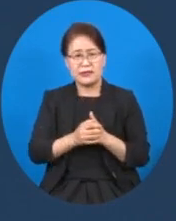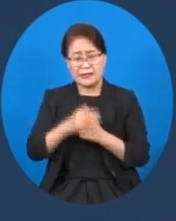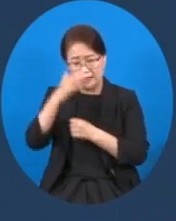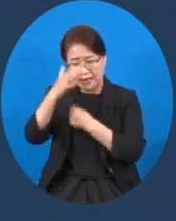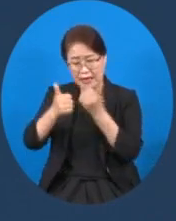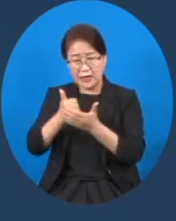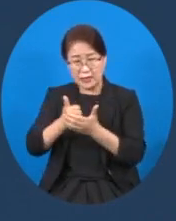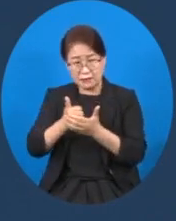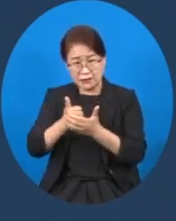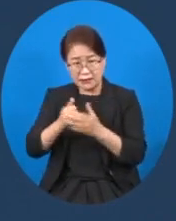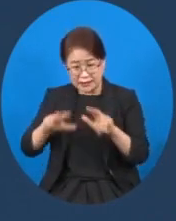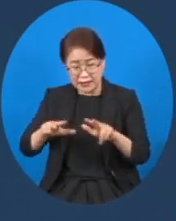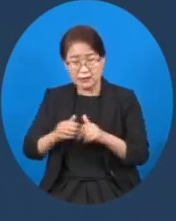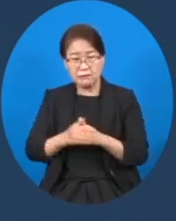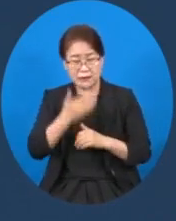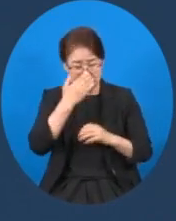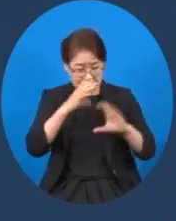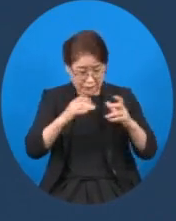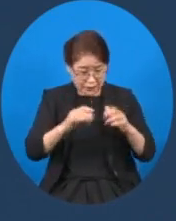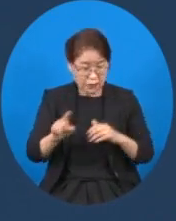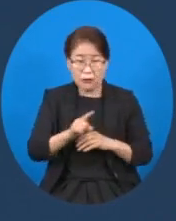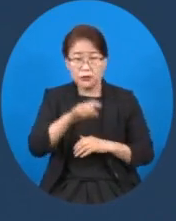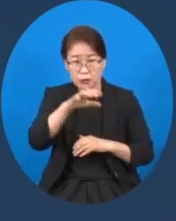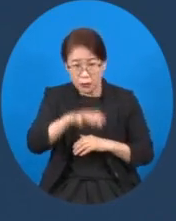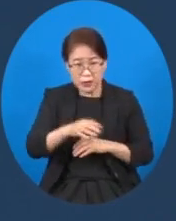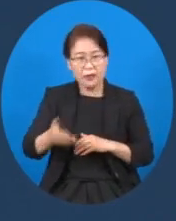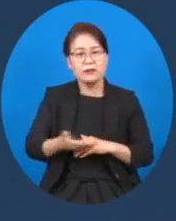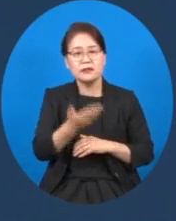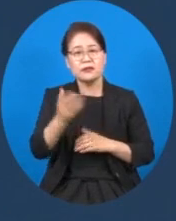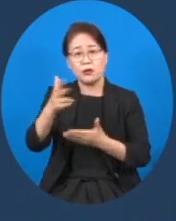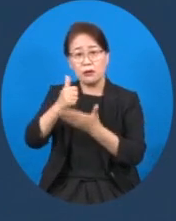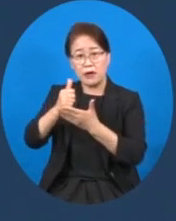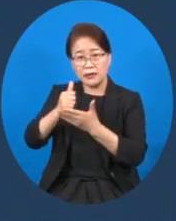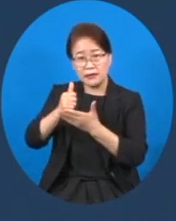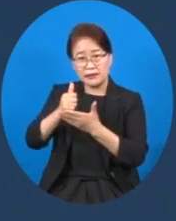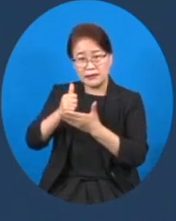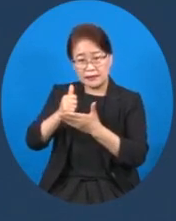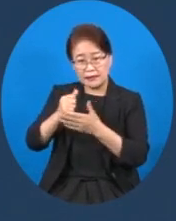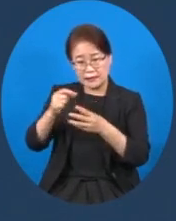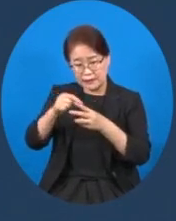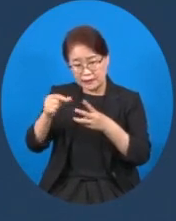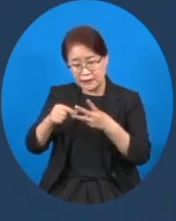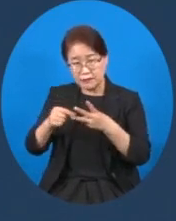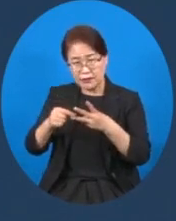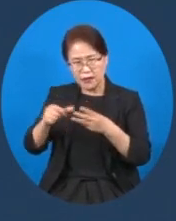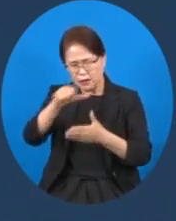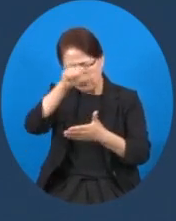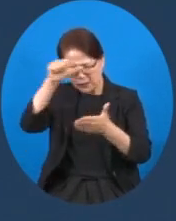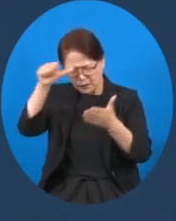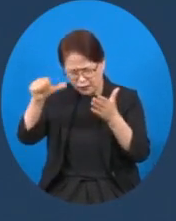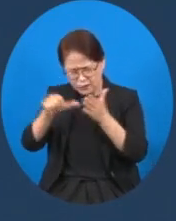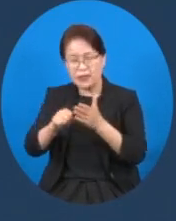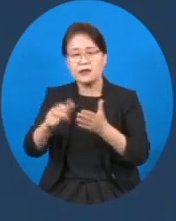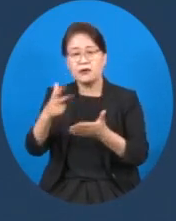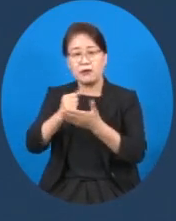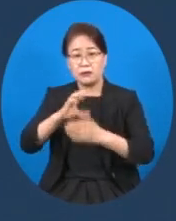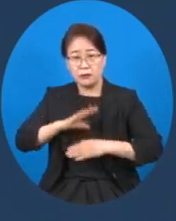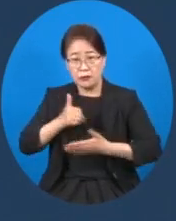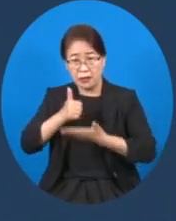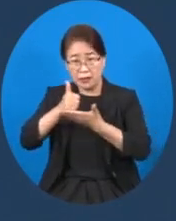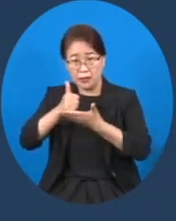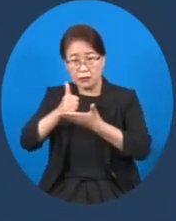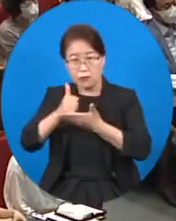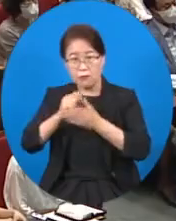이스라엘 백성들에게 어디에서 그들이 여호와를, 3대가 평생 여호와를 경외하는 삶을 살아야 한다고